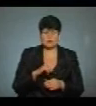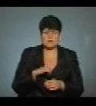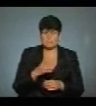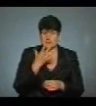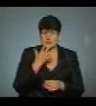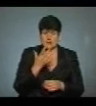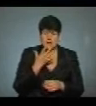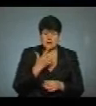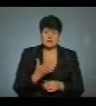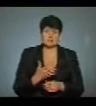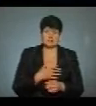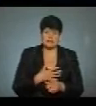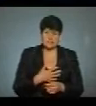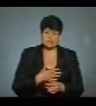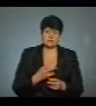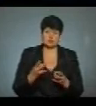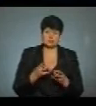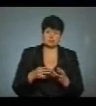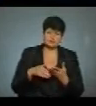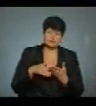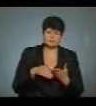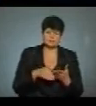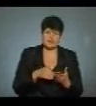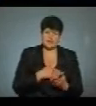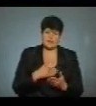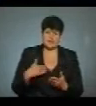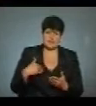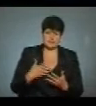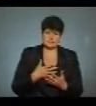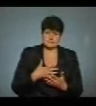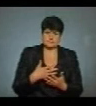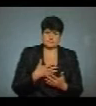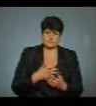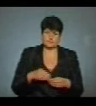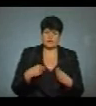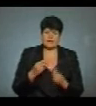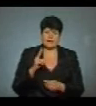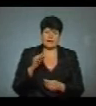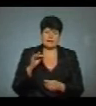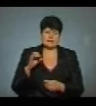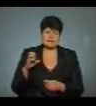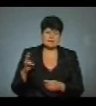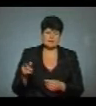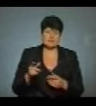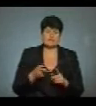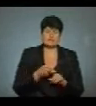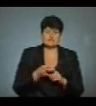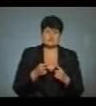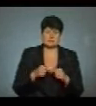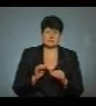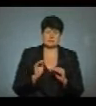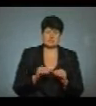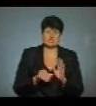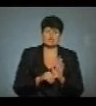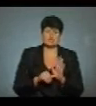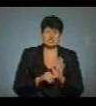вони потребують допоміжної вентиляції легень з подачею кисню. В інфекційному відділенні встановили 6